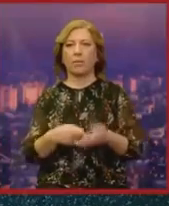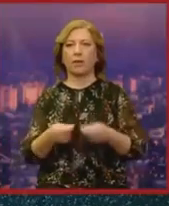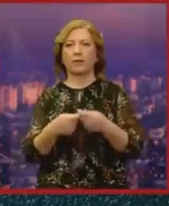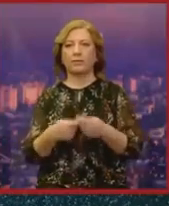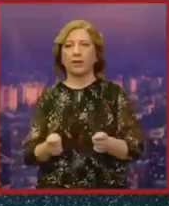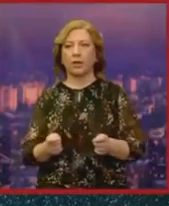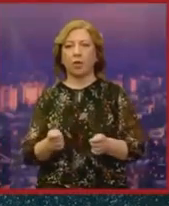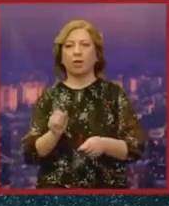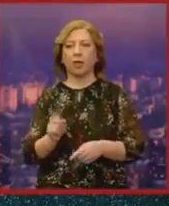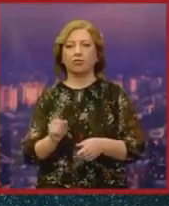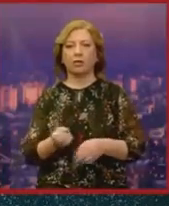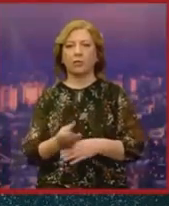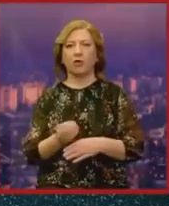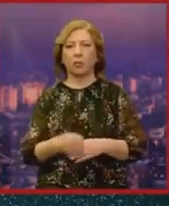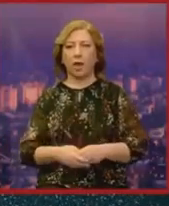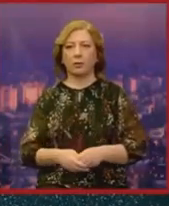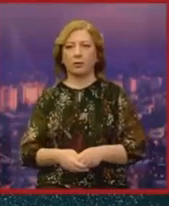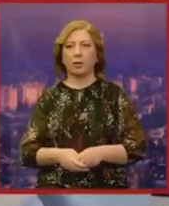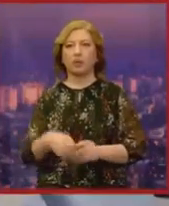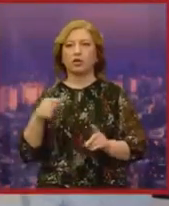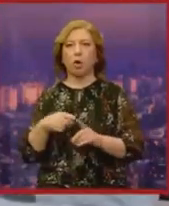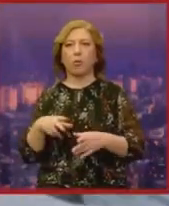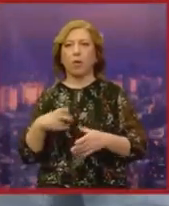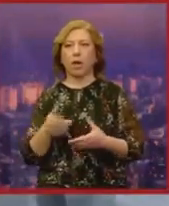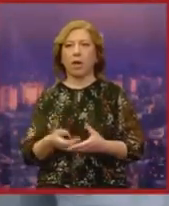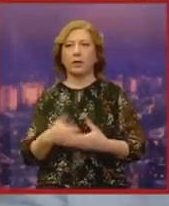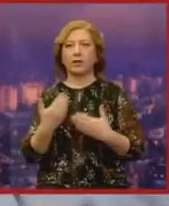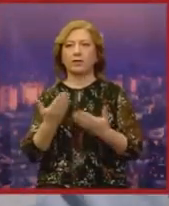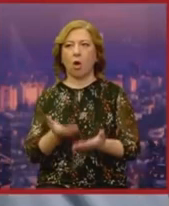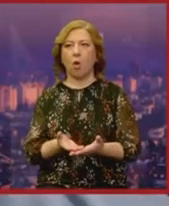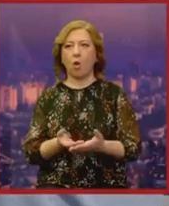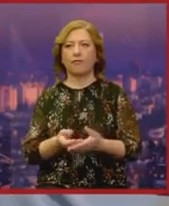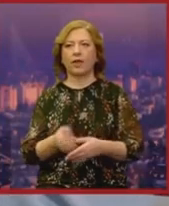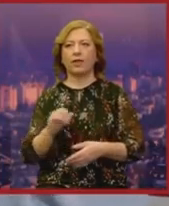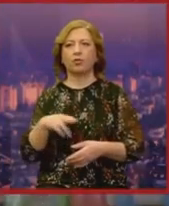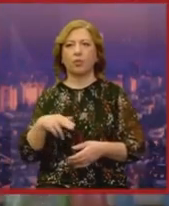aceste informații. Scopul conferinței este acela de a oferi instrumente de